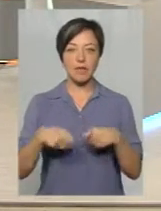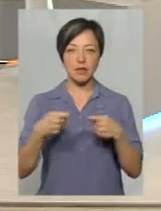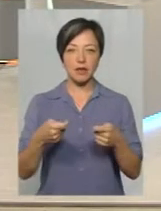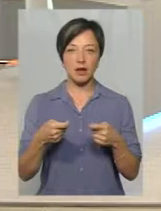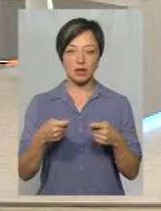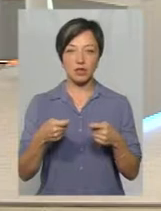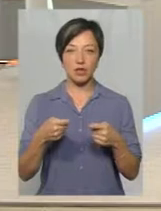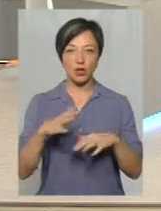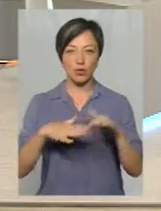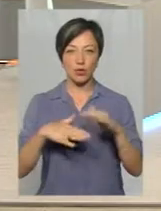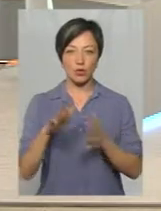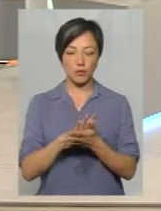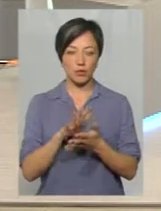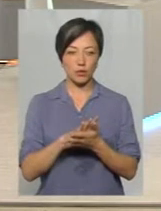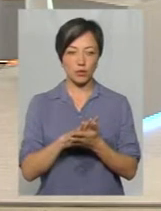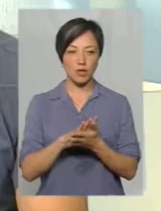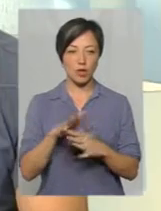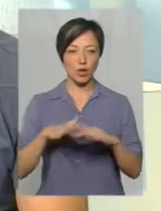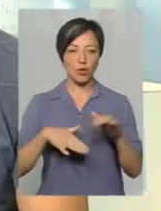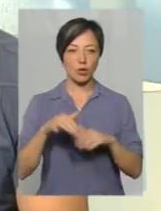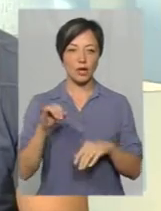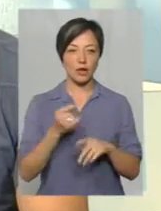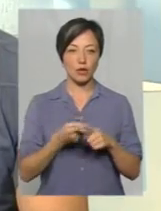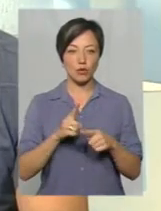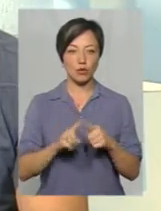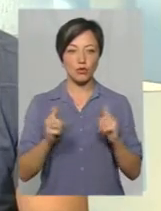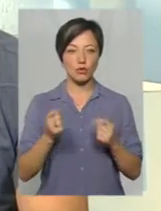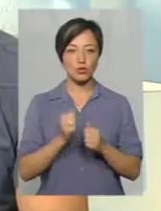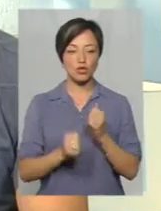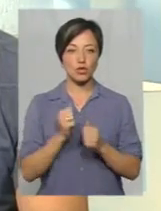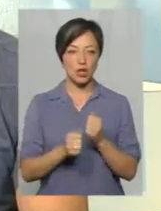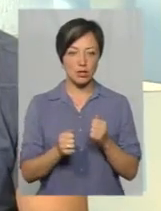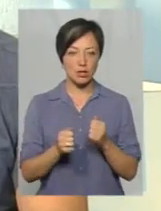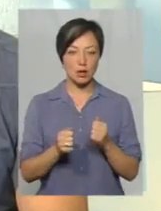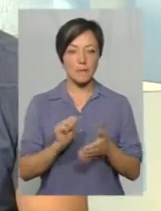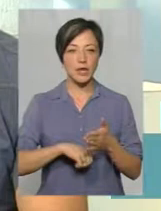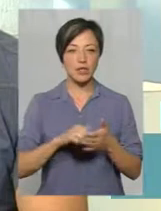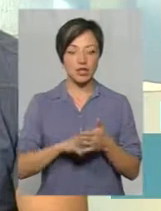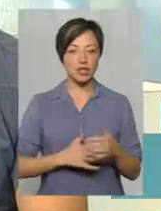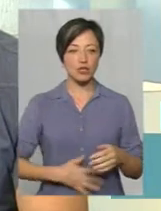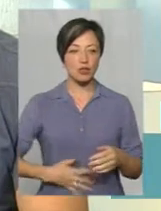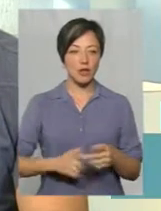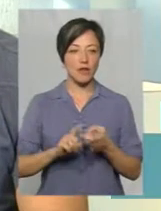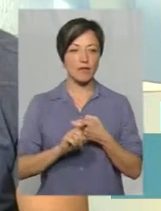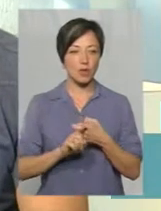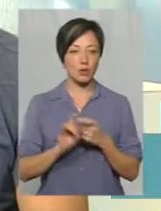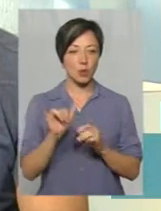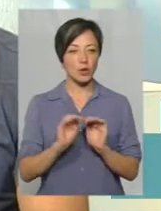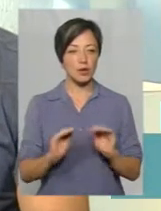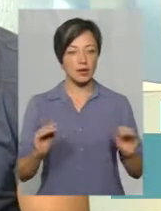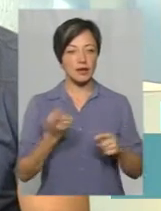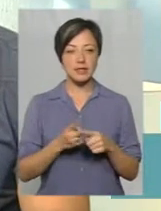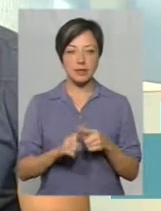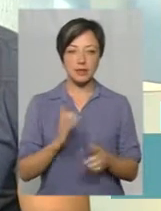фекального ранення, це забруднені руки, і тому дуже часто причиною кишкової інфекції у дітей – це